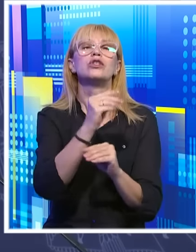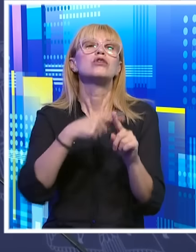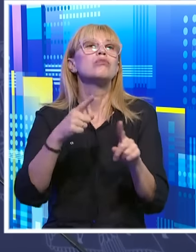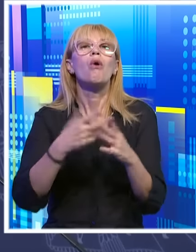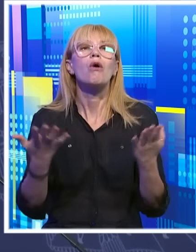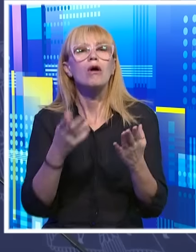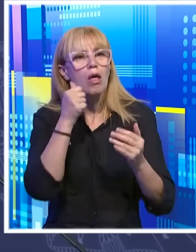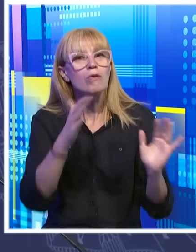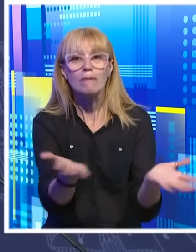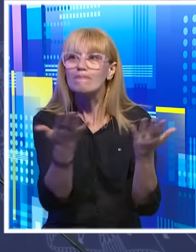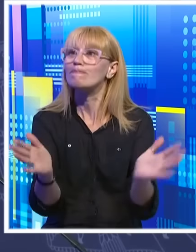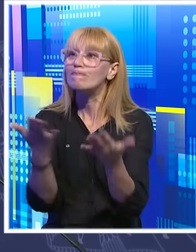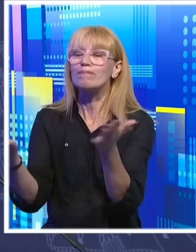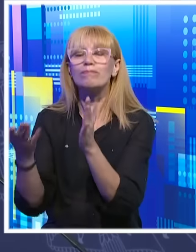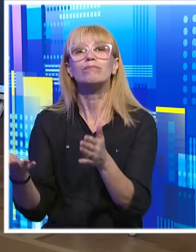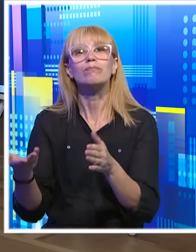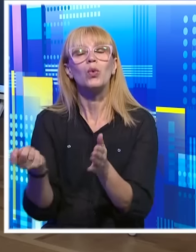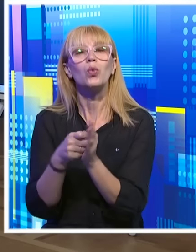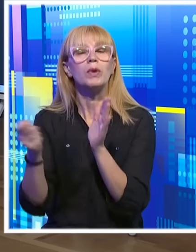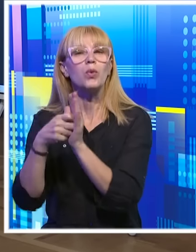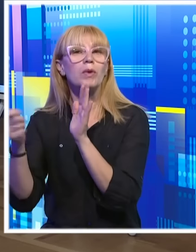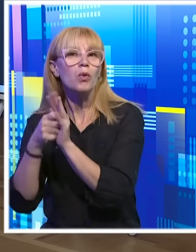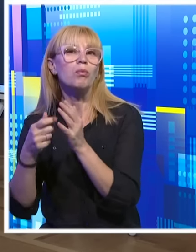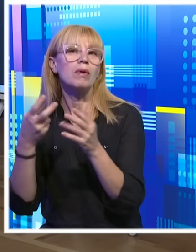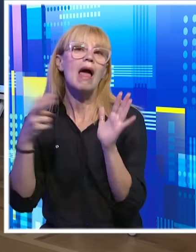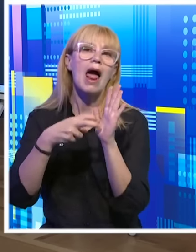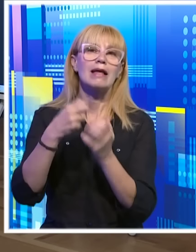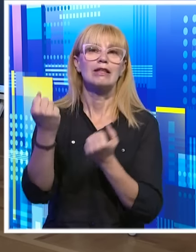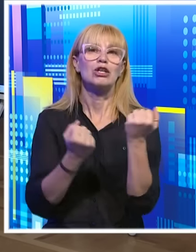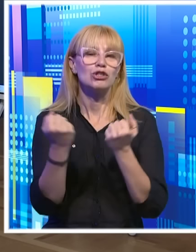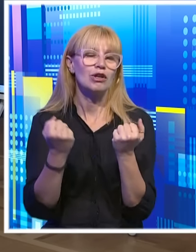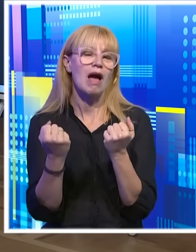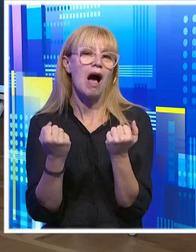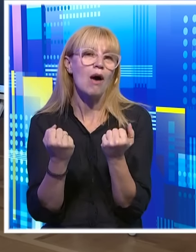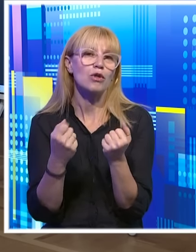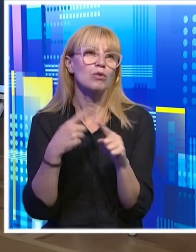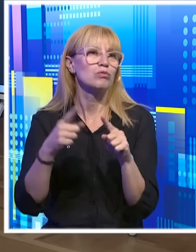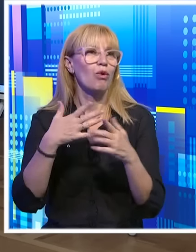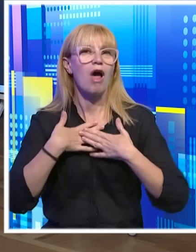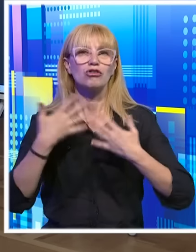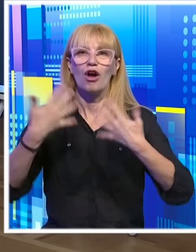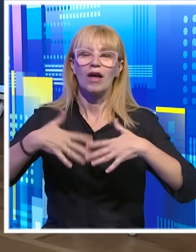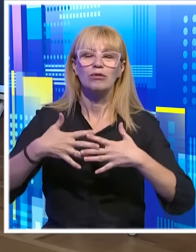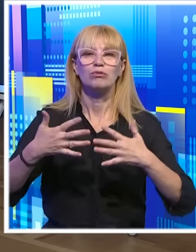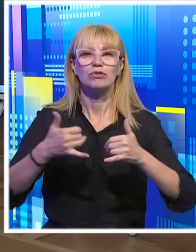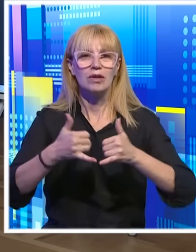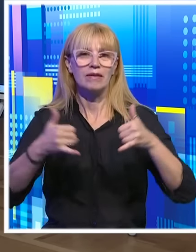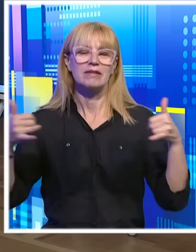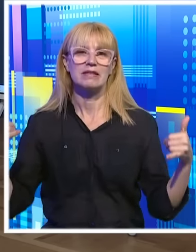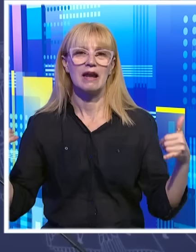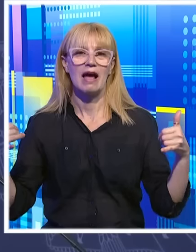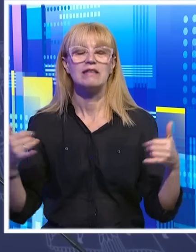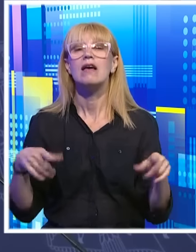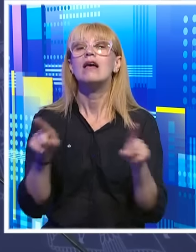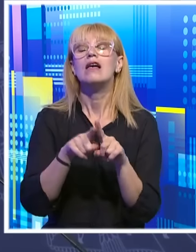podstaknemo da dodatno pomognu našu industriju u Kragujevcu, u Srbiji. Uzgred, želim